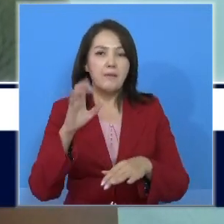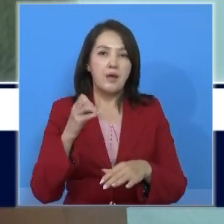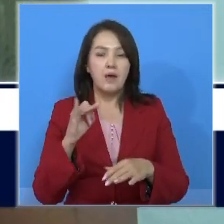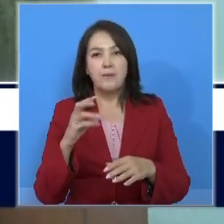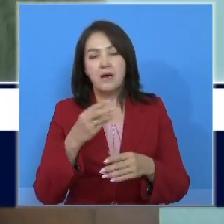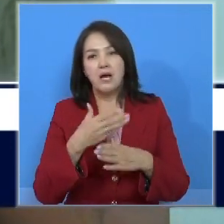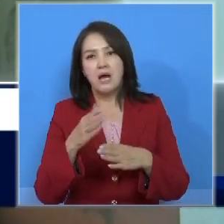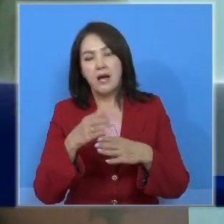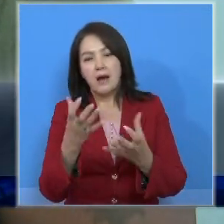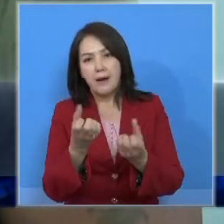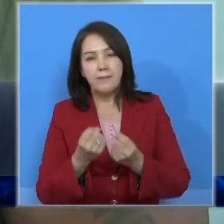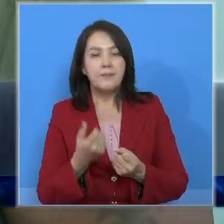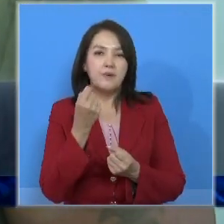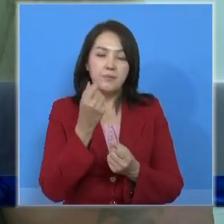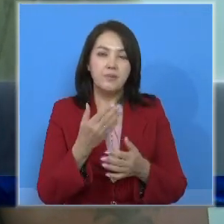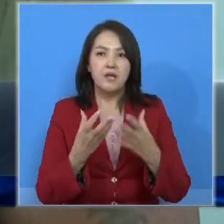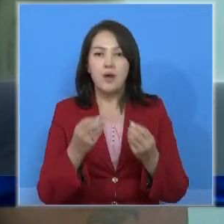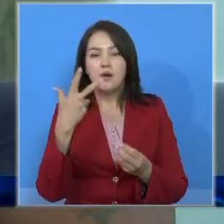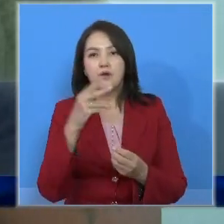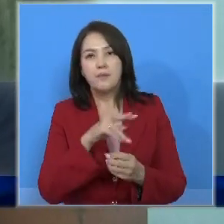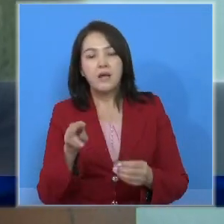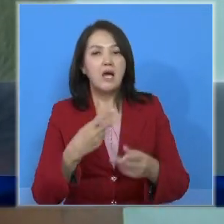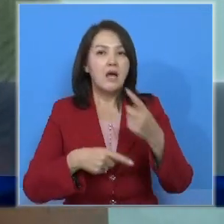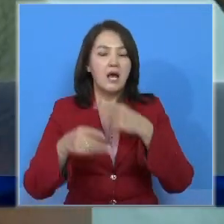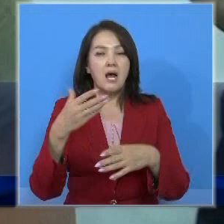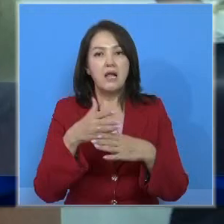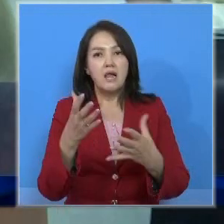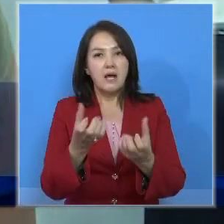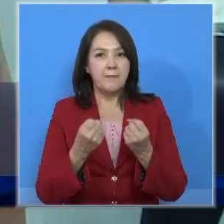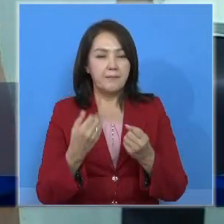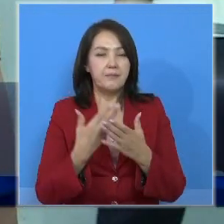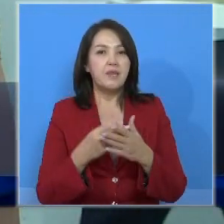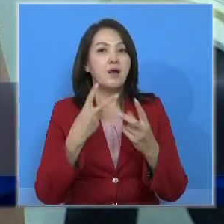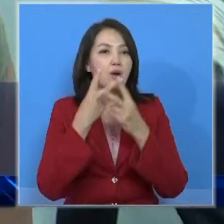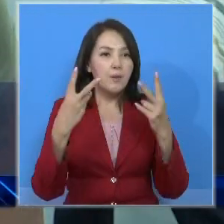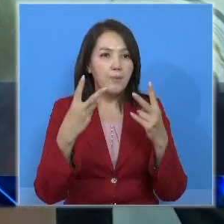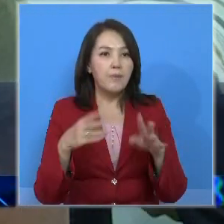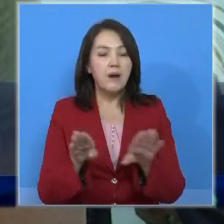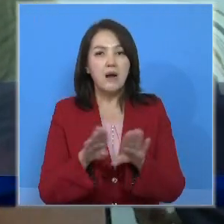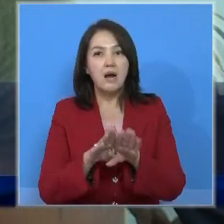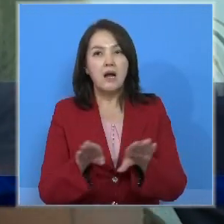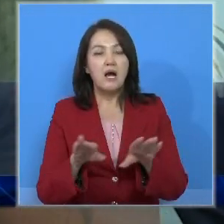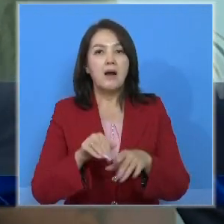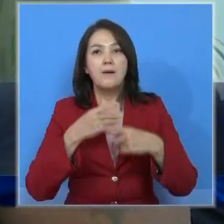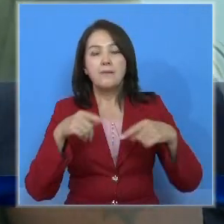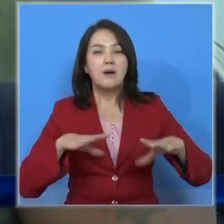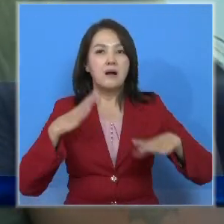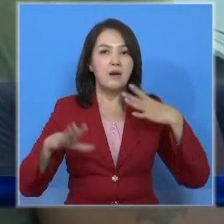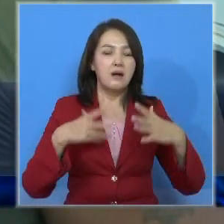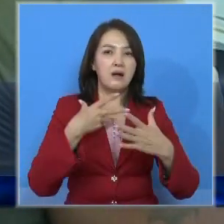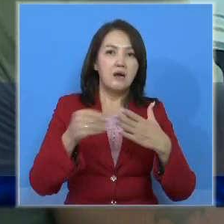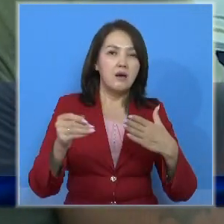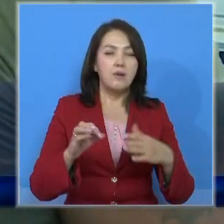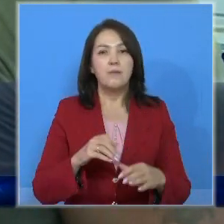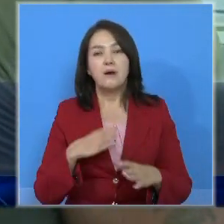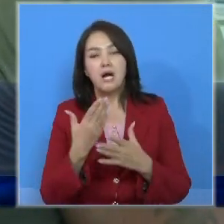теңге көлемінде шағын грант алдым. Одан соң 3 миллион теңге қайтарымсыз грант алдым. Көріп тұрғандарыңыздай, осындағы біраз жаттығу құралдарын және